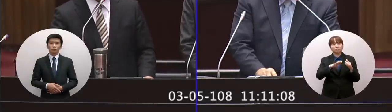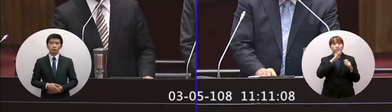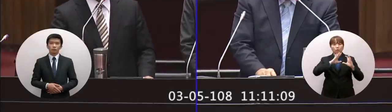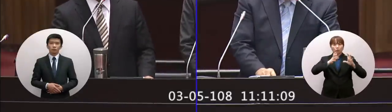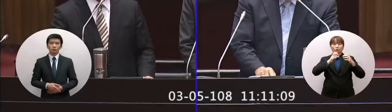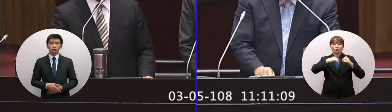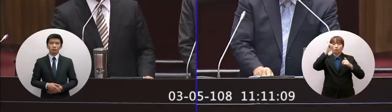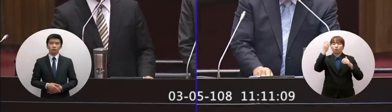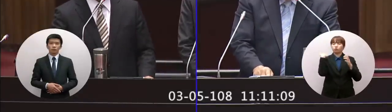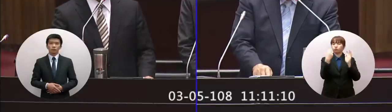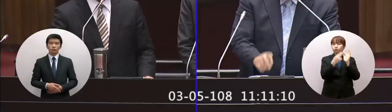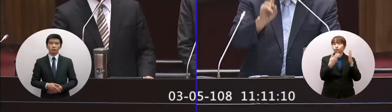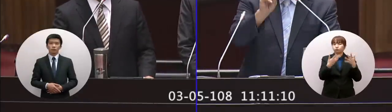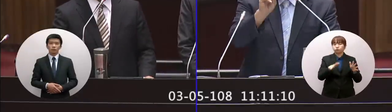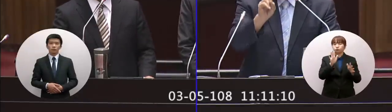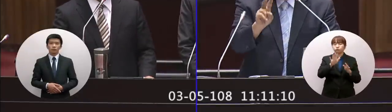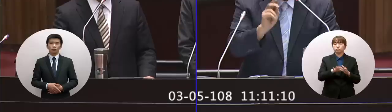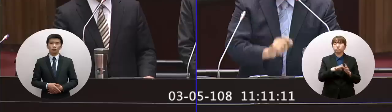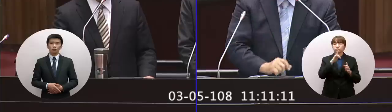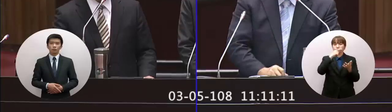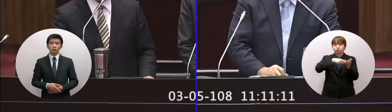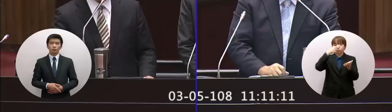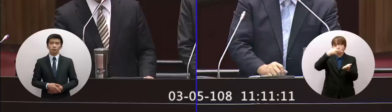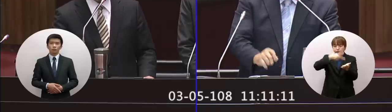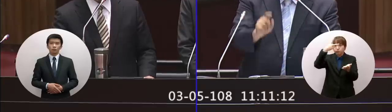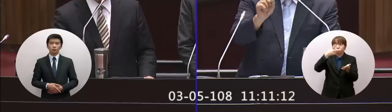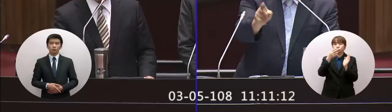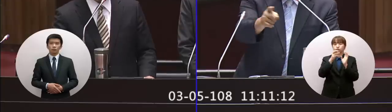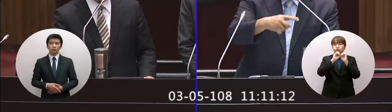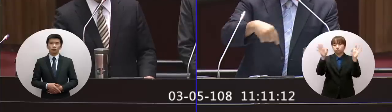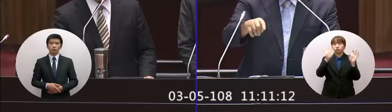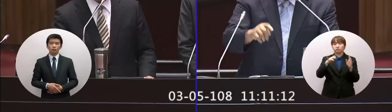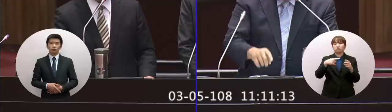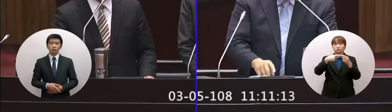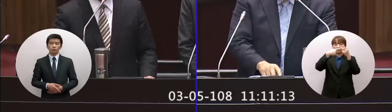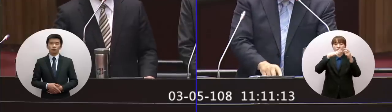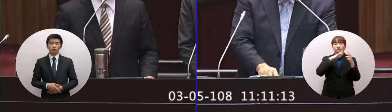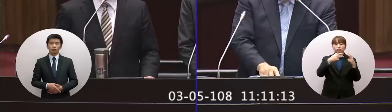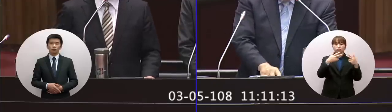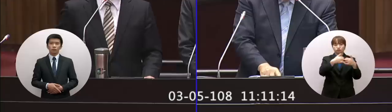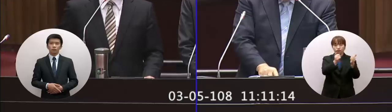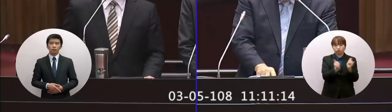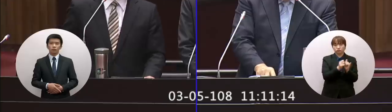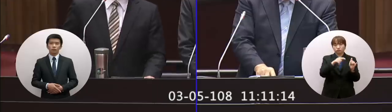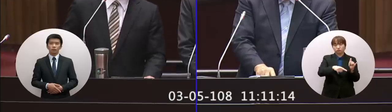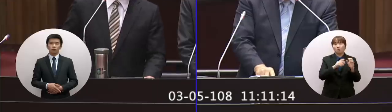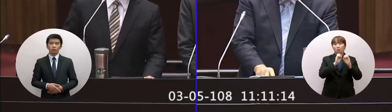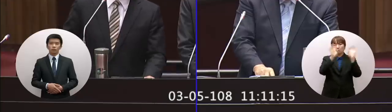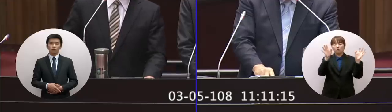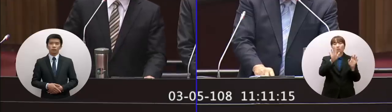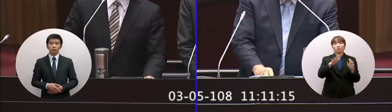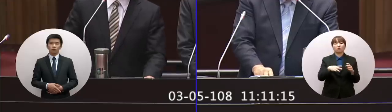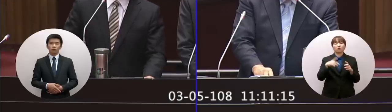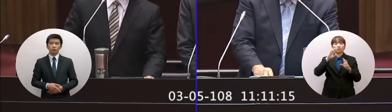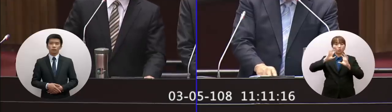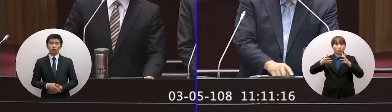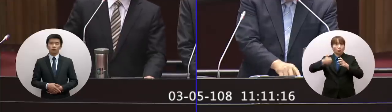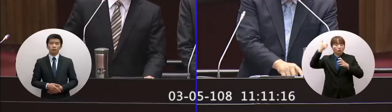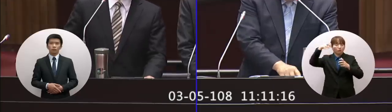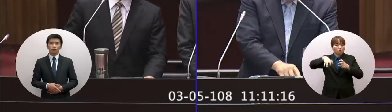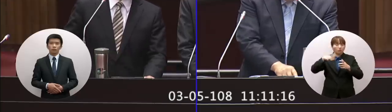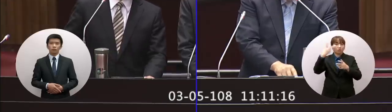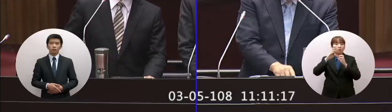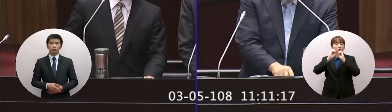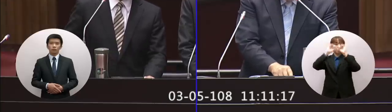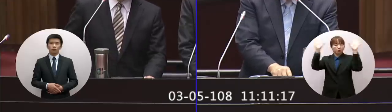统都说过了啊，说了两次啊，第一次是我部落讲了，后来在总统府又讲